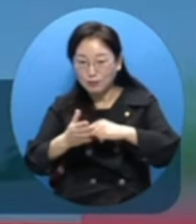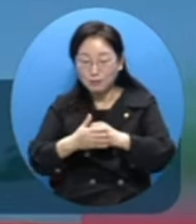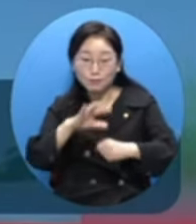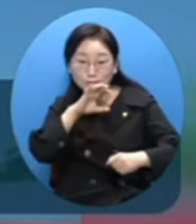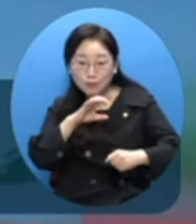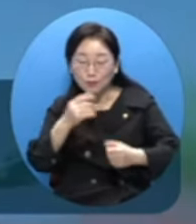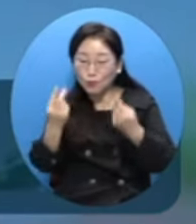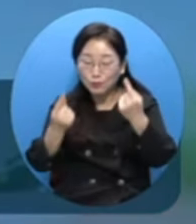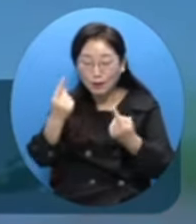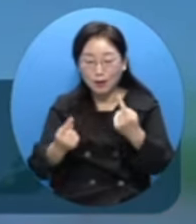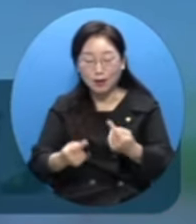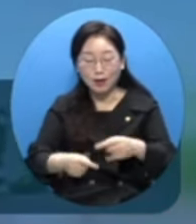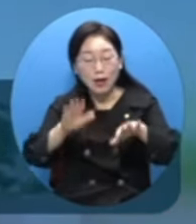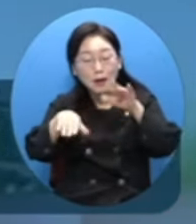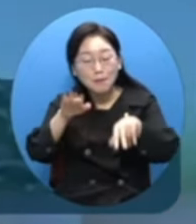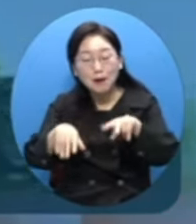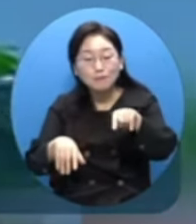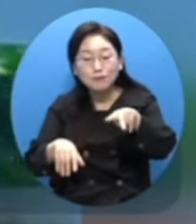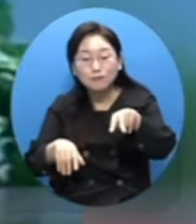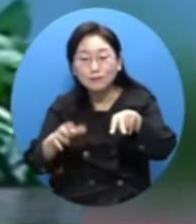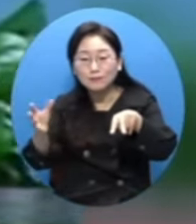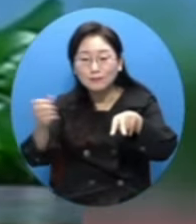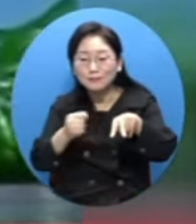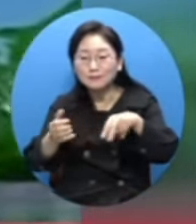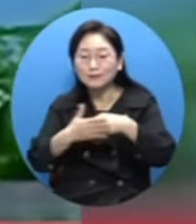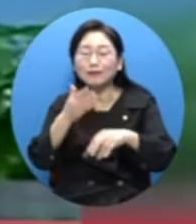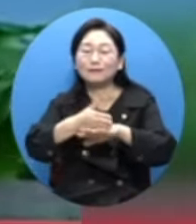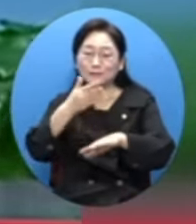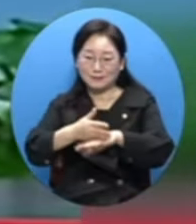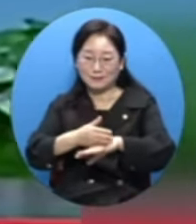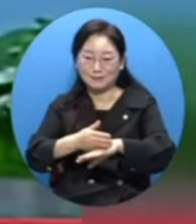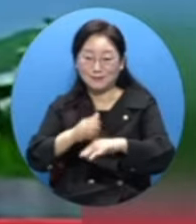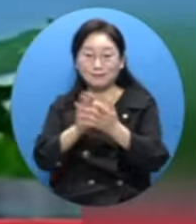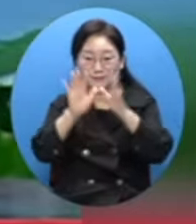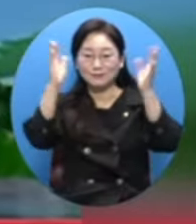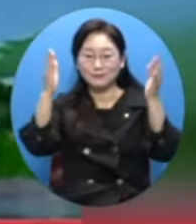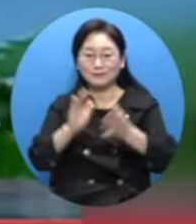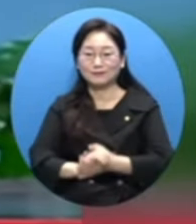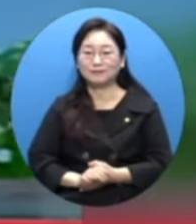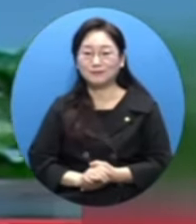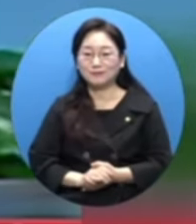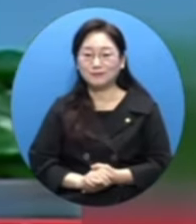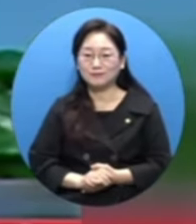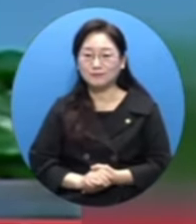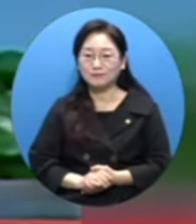개의 발가락을 인하여 감사합니다. 할렐루야.